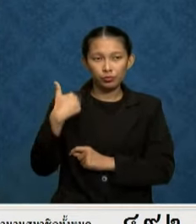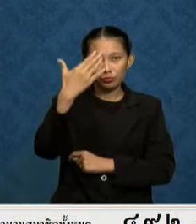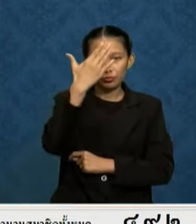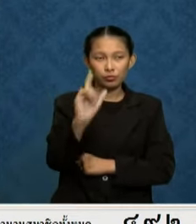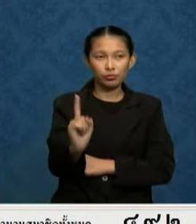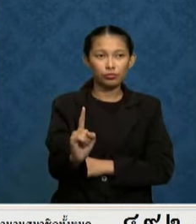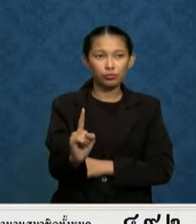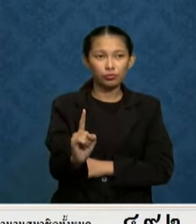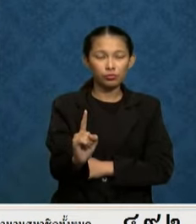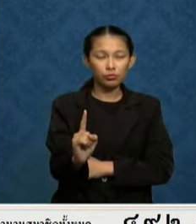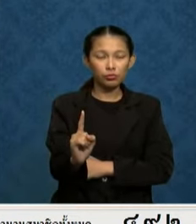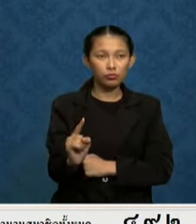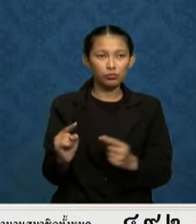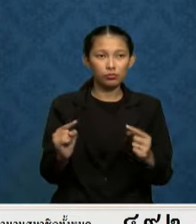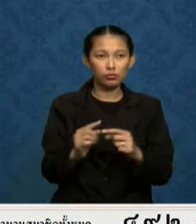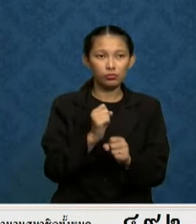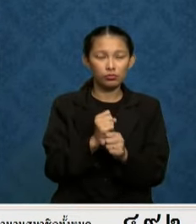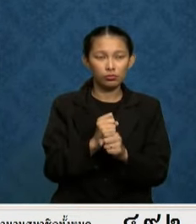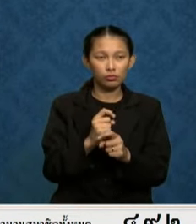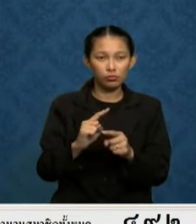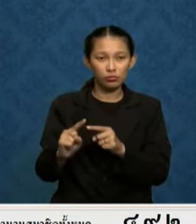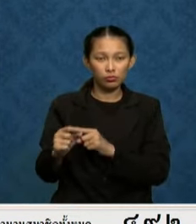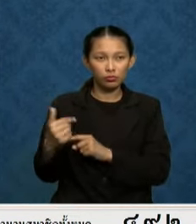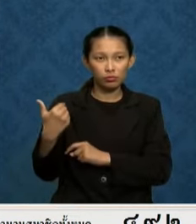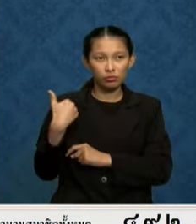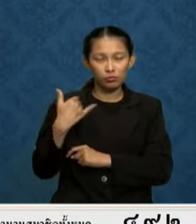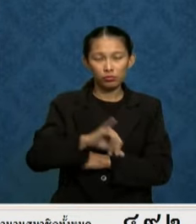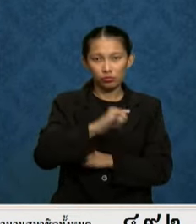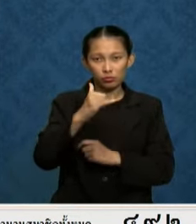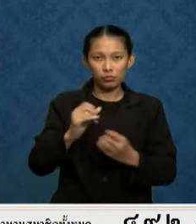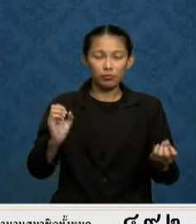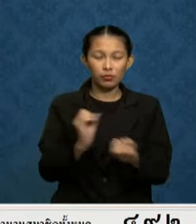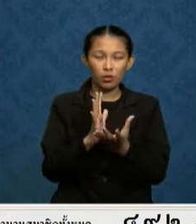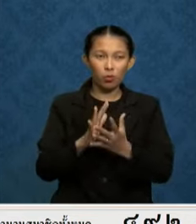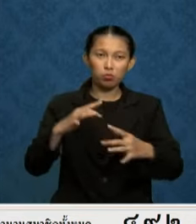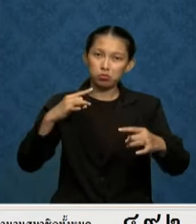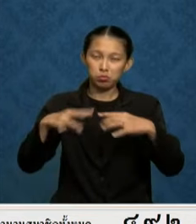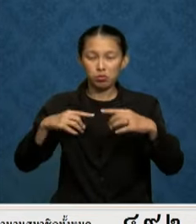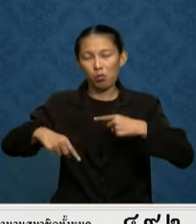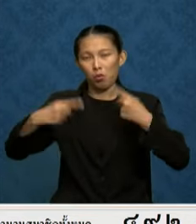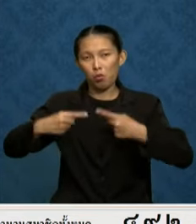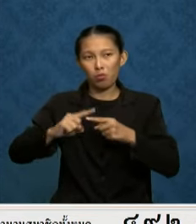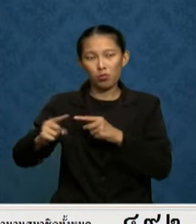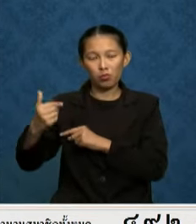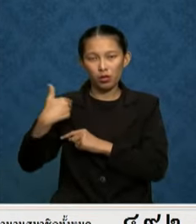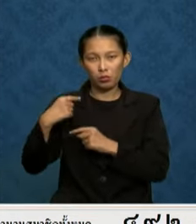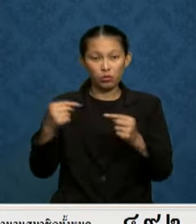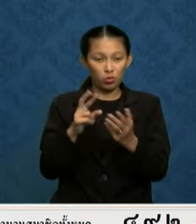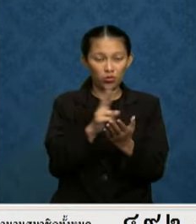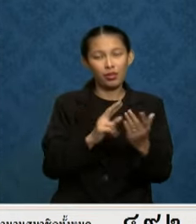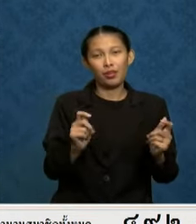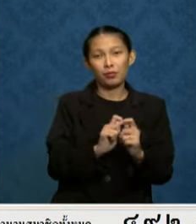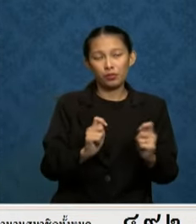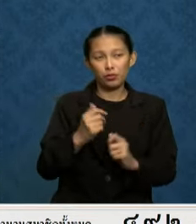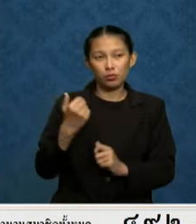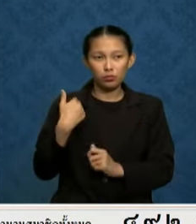่าการนำมาสู่การดำเรินกตนี้ อาจจะมีผลกระทบทำใหเกิดความขัดแยงขึนอยู่ในรายงานอนุกรมัธการอยู่แล้วนะคร